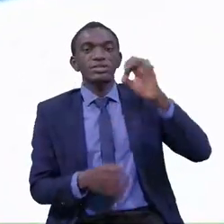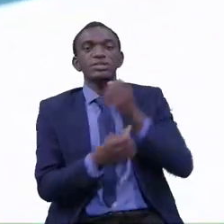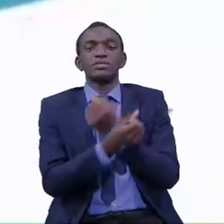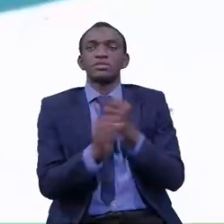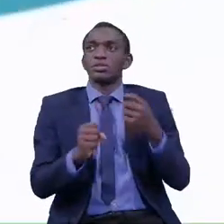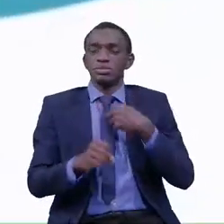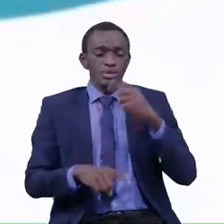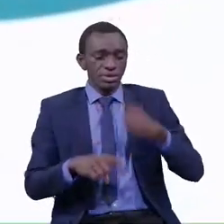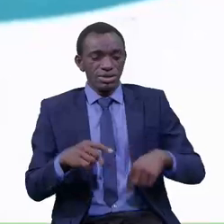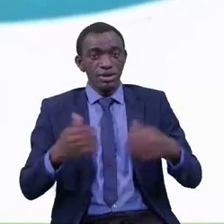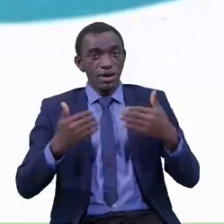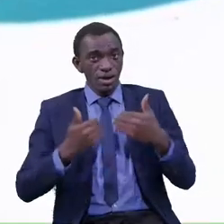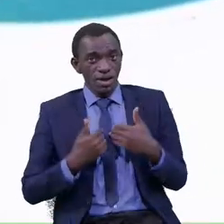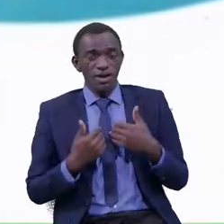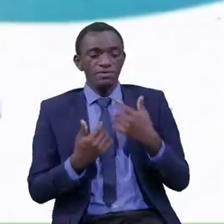posséder le salut de moi-même.